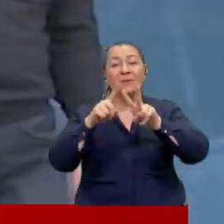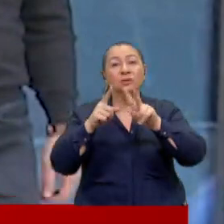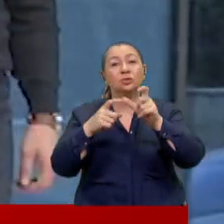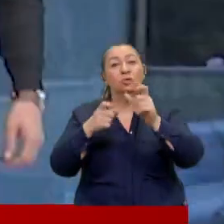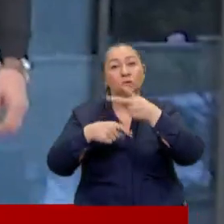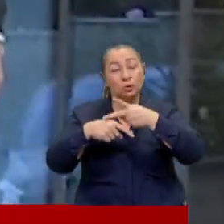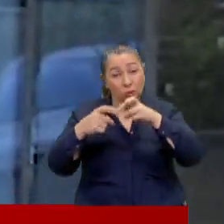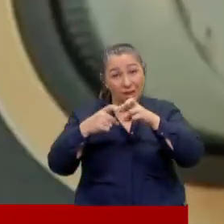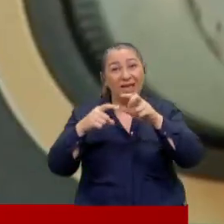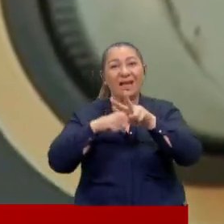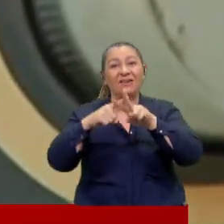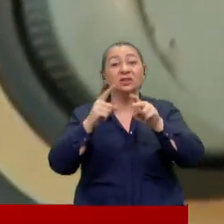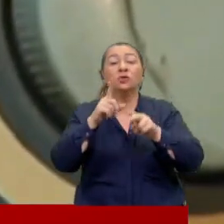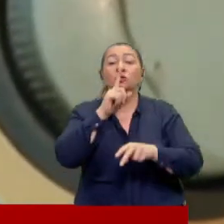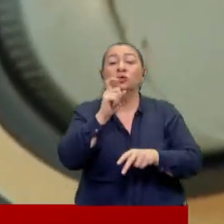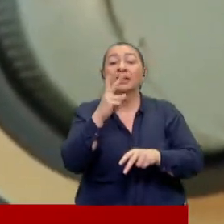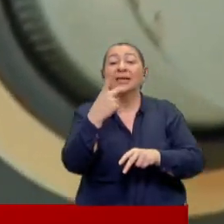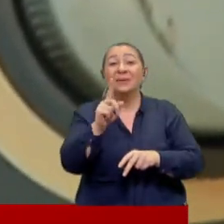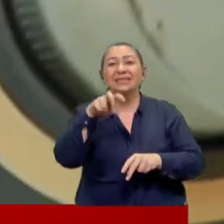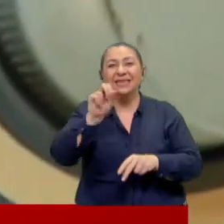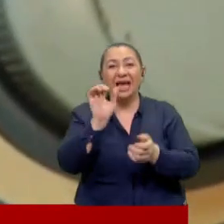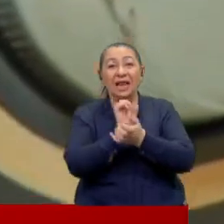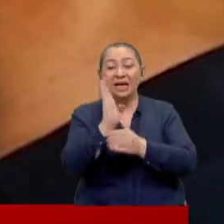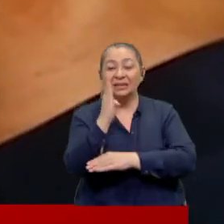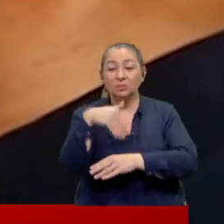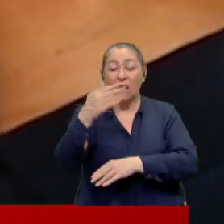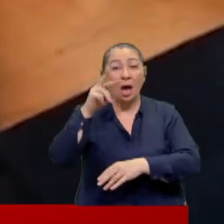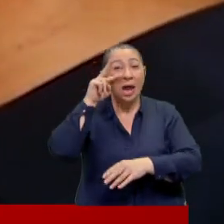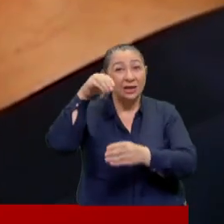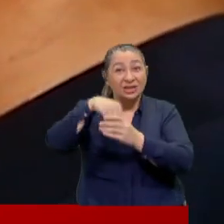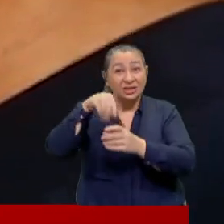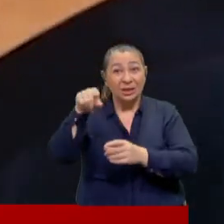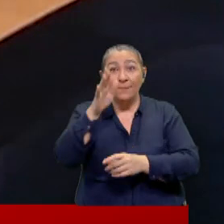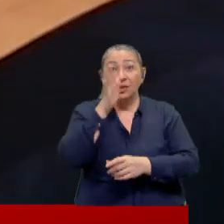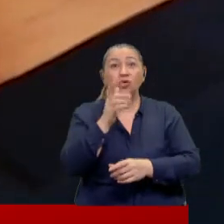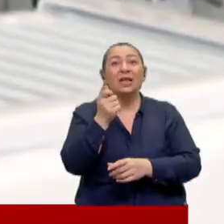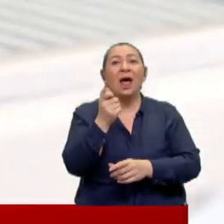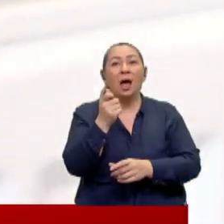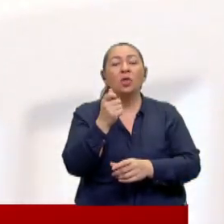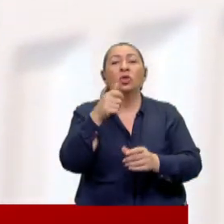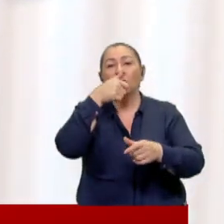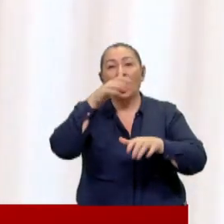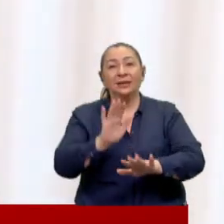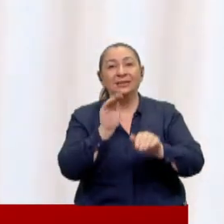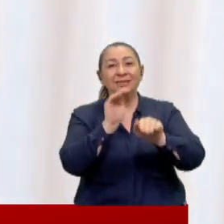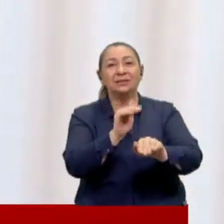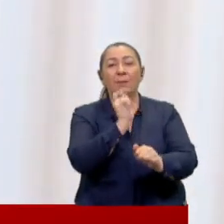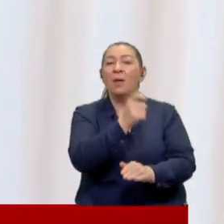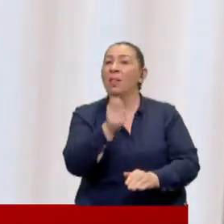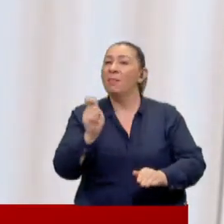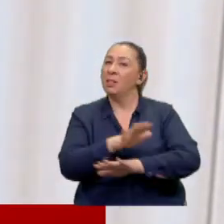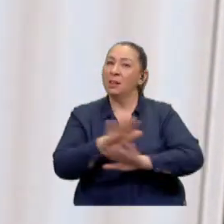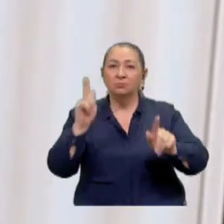Yavaşla 192.000 80 aileye Kasım ayından sonra Aralık ayı içinde 550 liralık doğalgaz desteğini